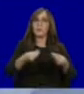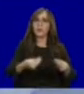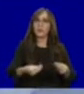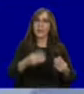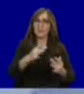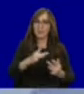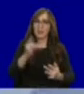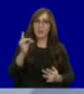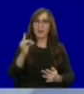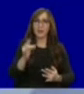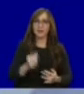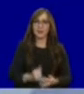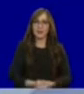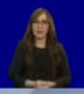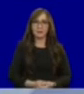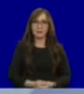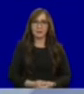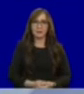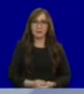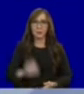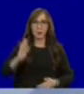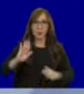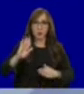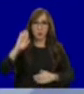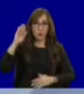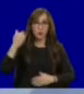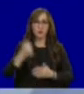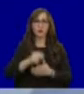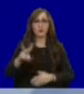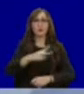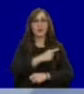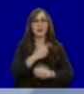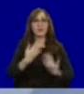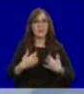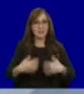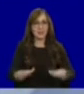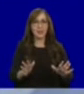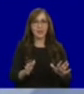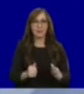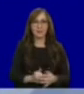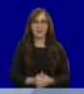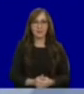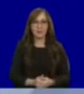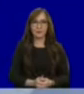saat vaksinasinya sudah rampung. Berikut.